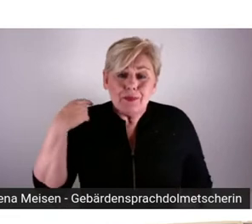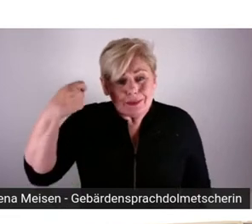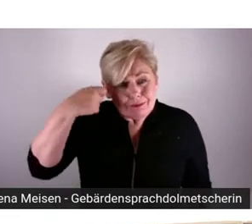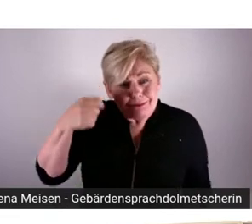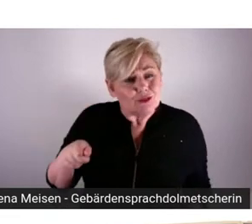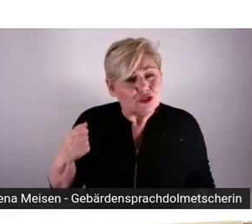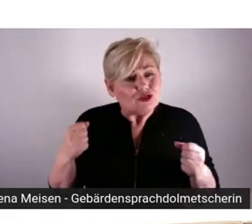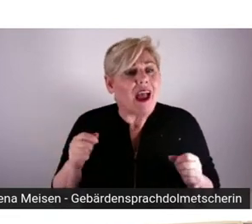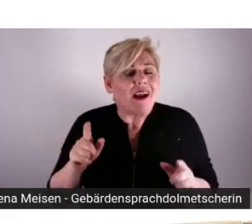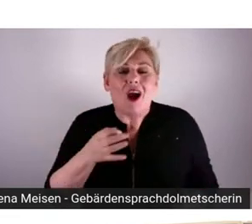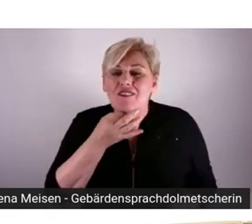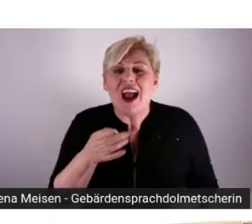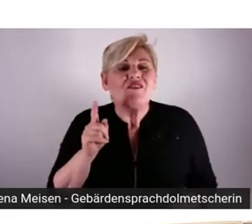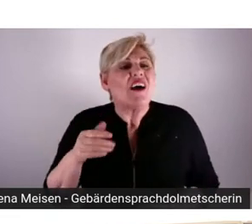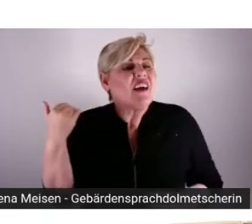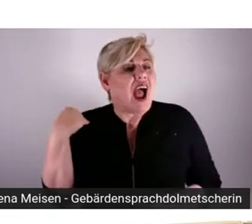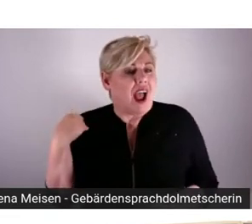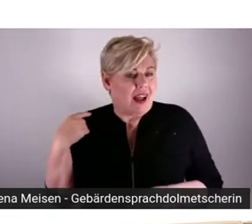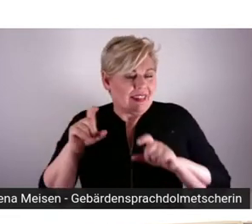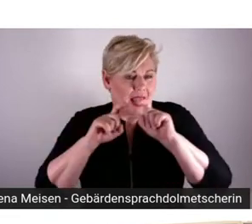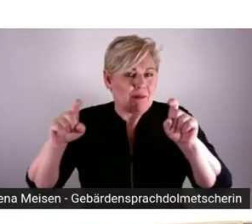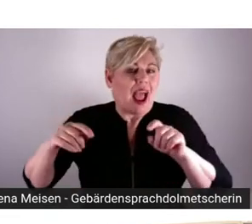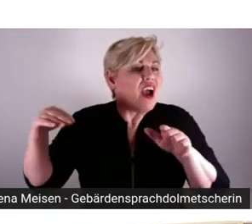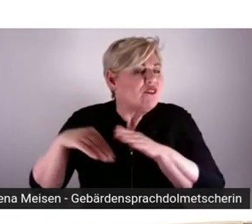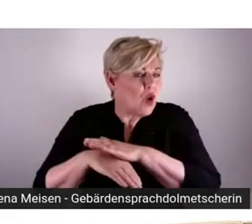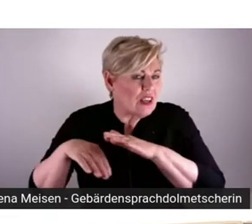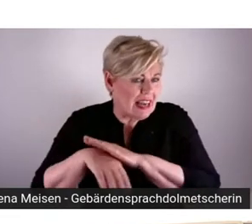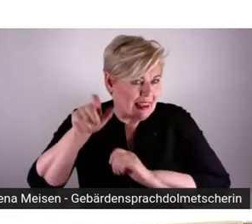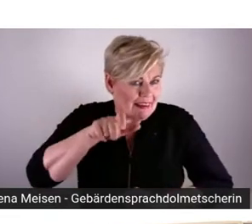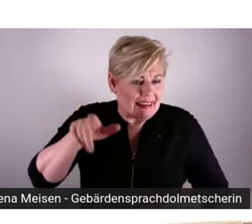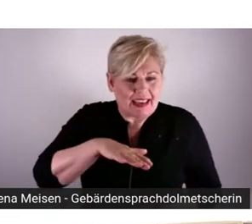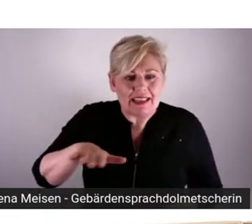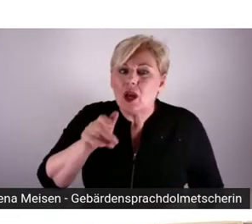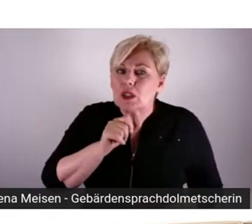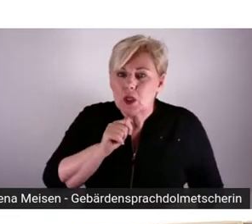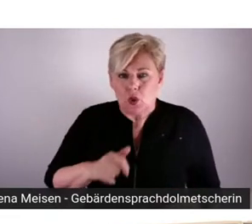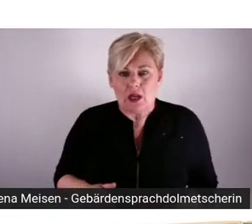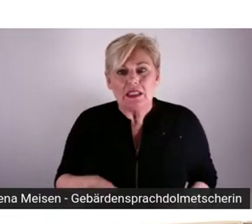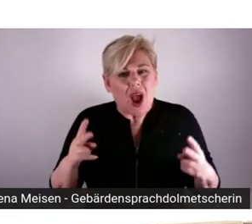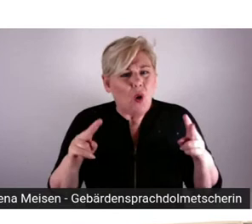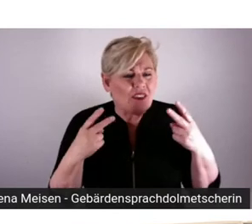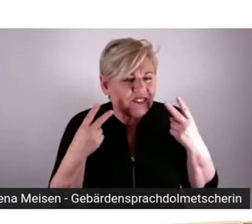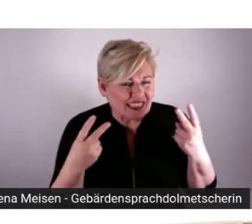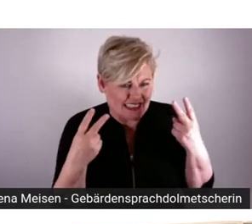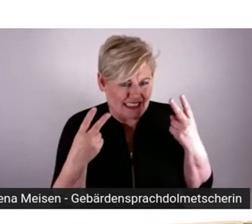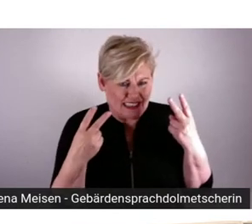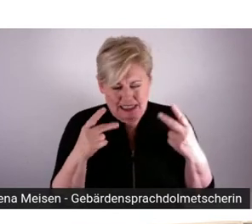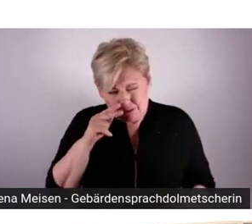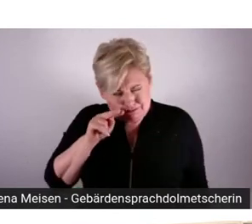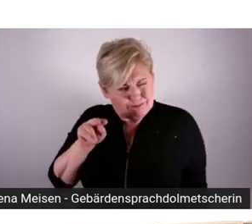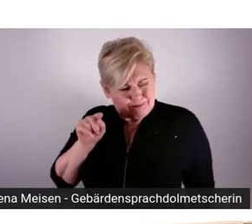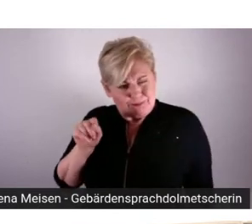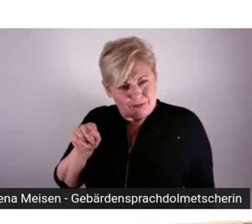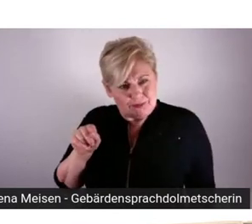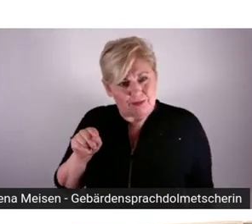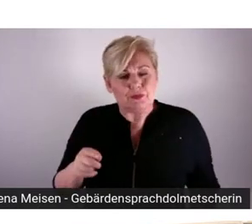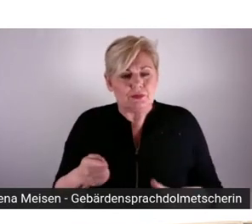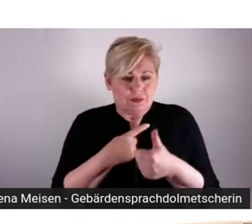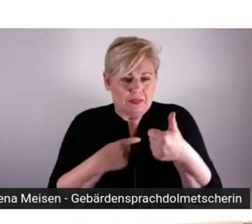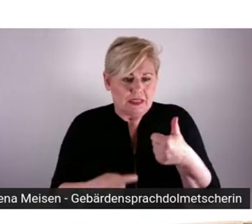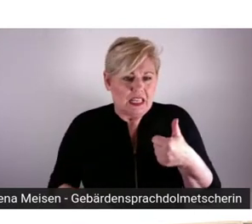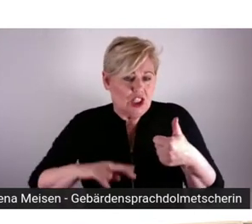die Frage von geflüchteten Kindern und Jugendlichen gab, ich finde es auch wichtig, hier ein Augenmerk hinzulegen, einmal auf die